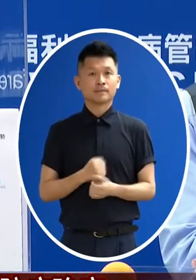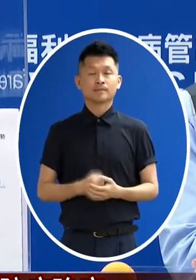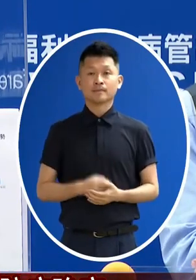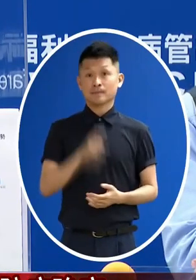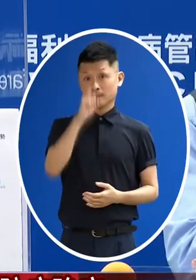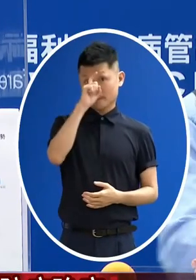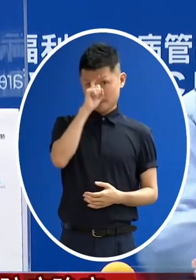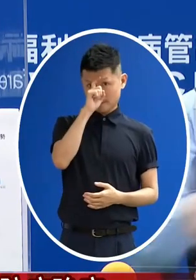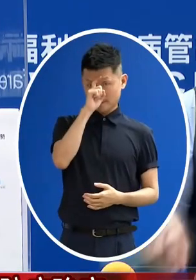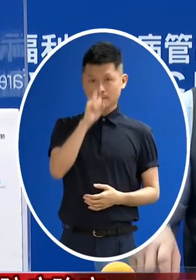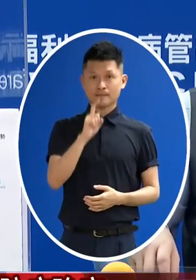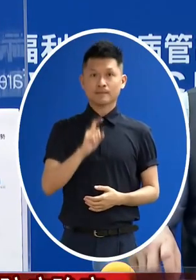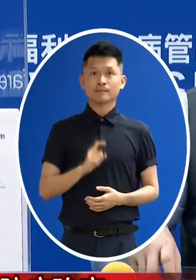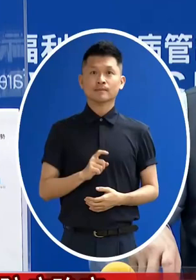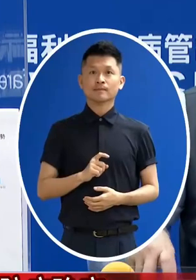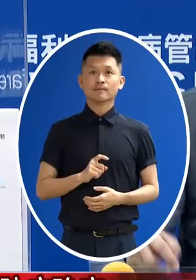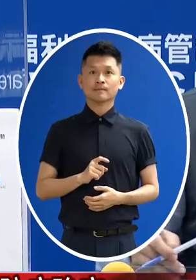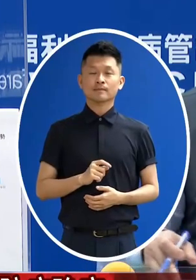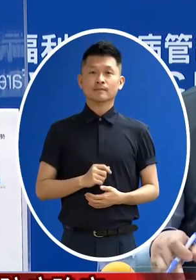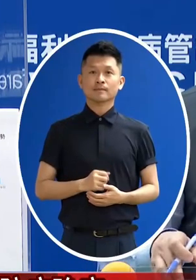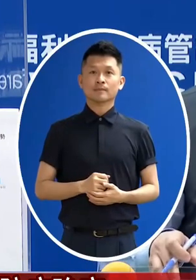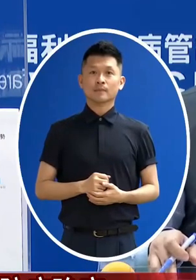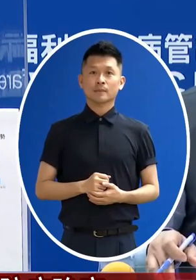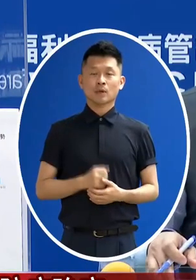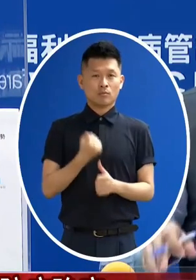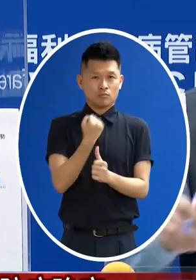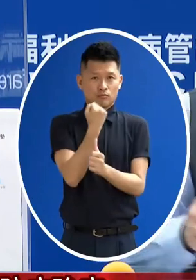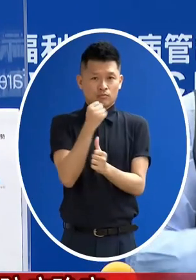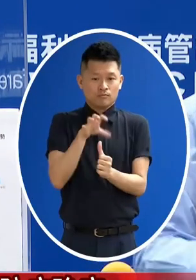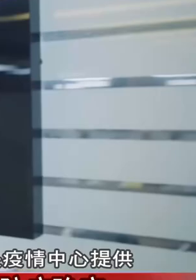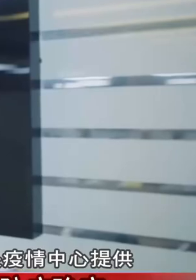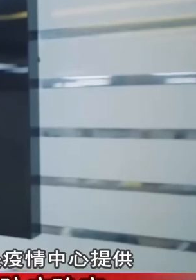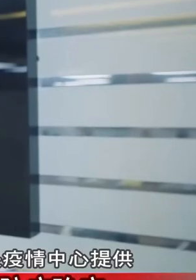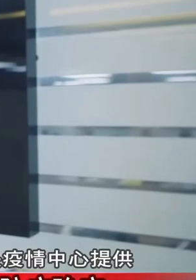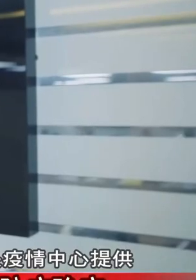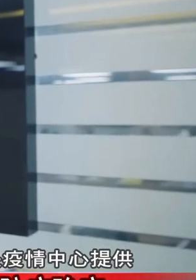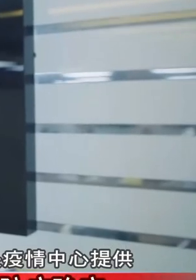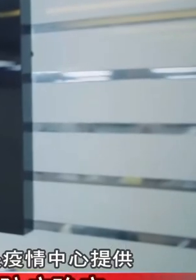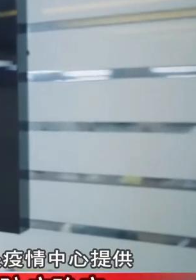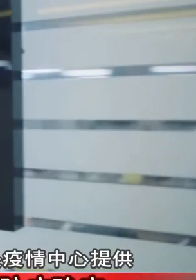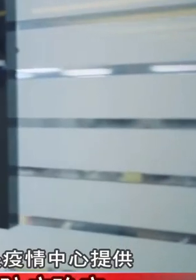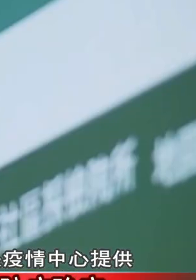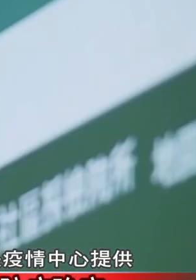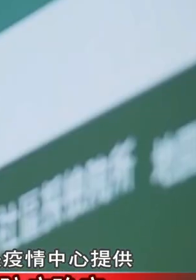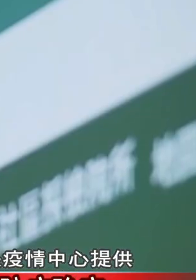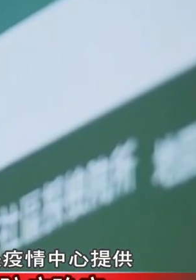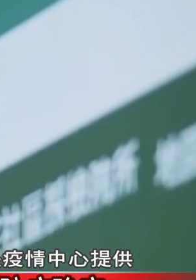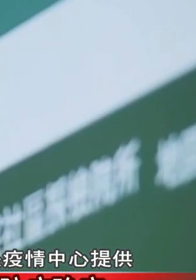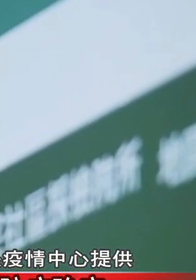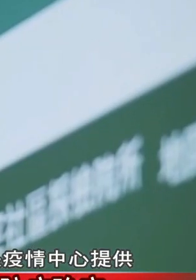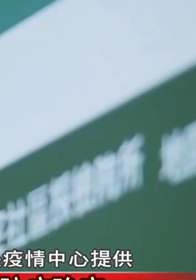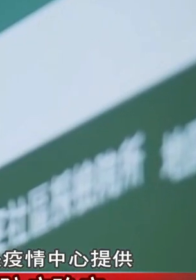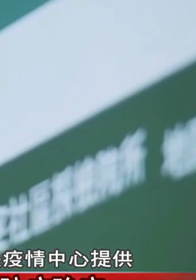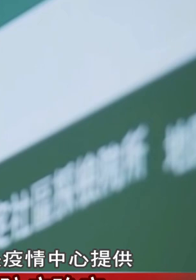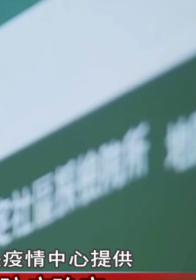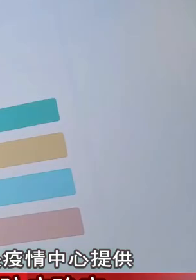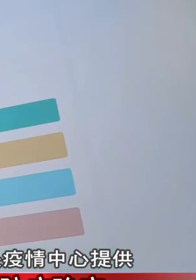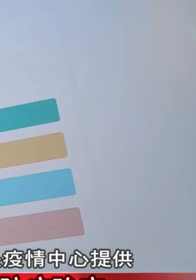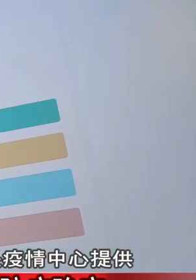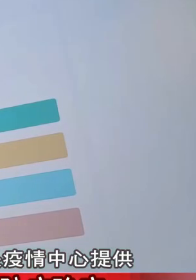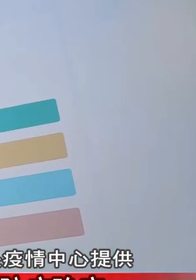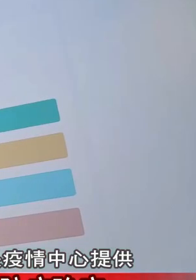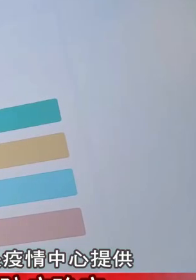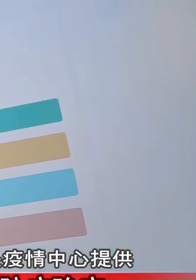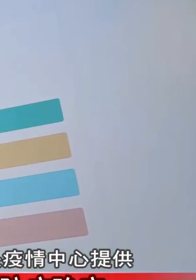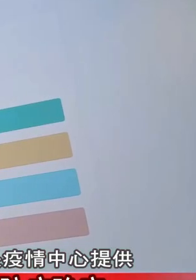了能够把它及时就控制住。 不过虽然6月28日解除三级未果，但